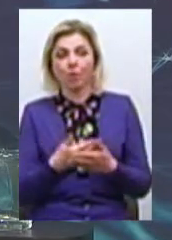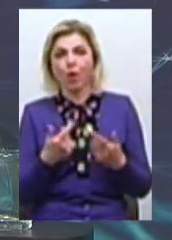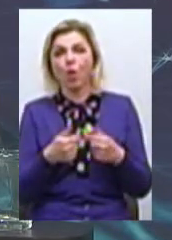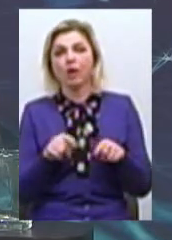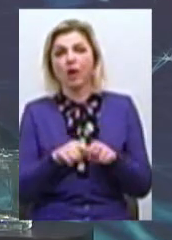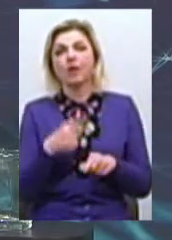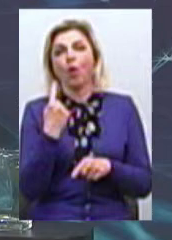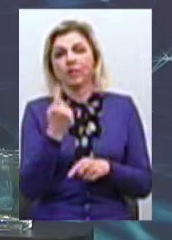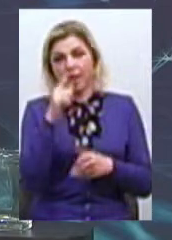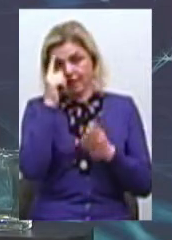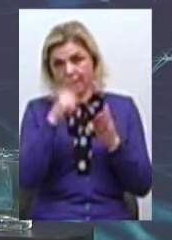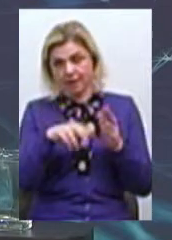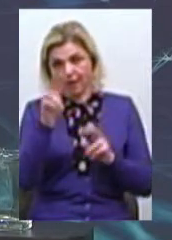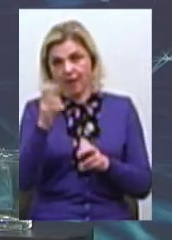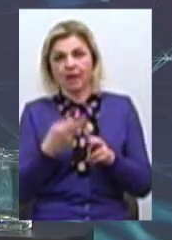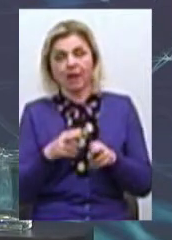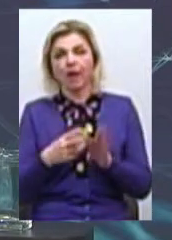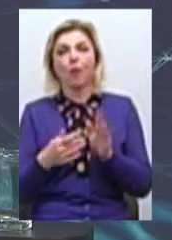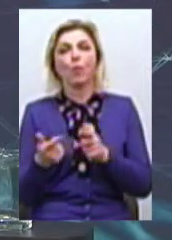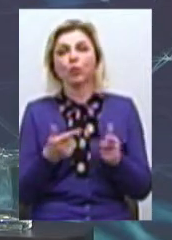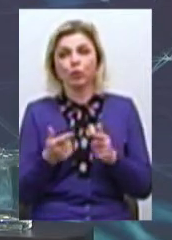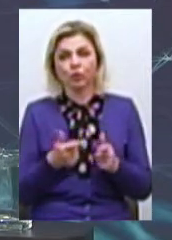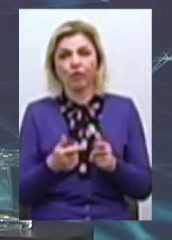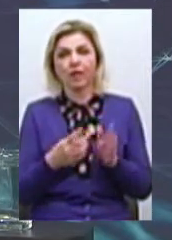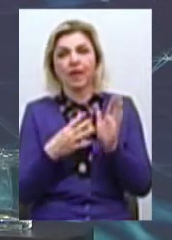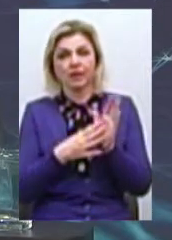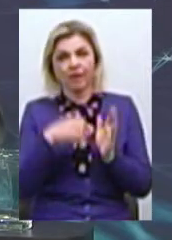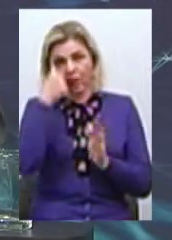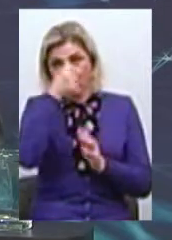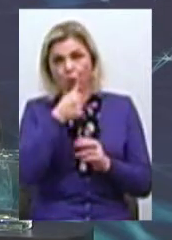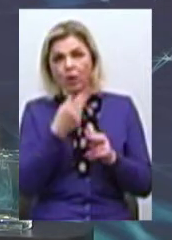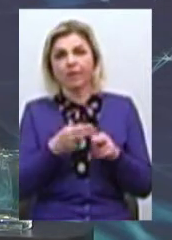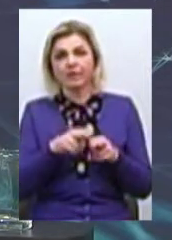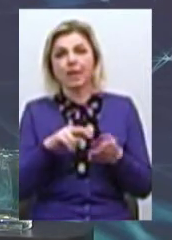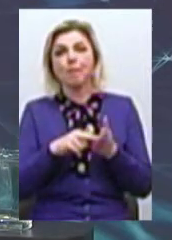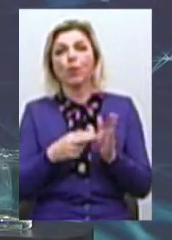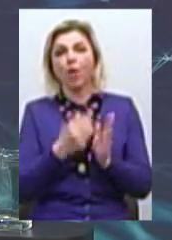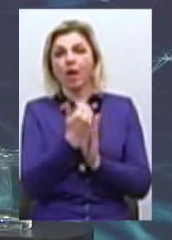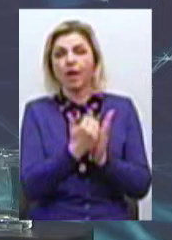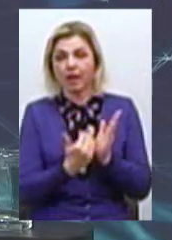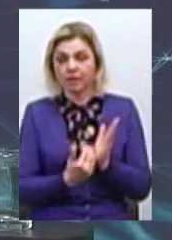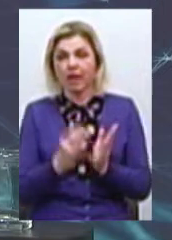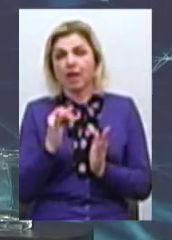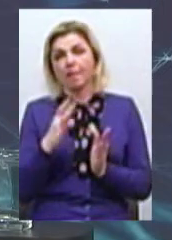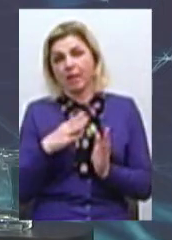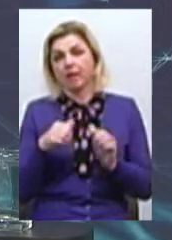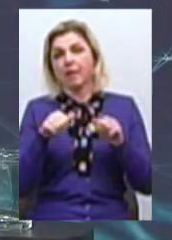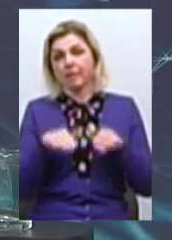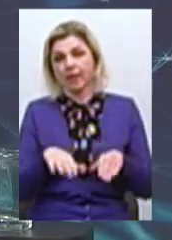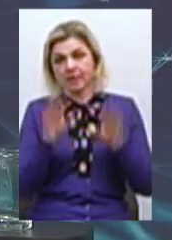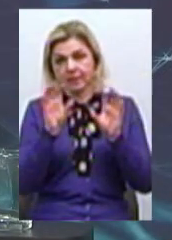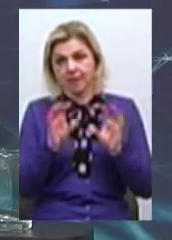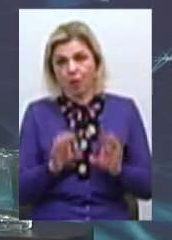«Одна надія», які пілотували 9 років цей проєкт, а потім був прийнят закон та